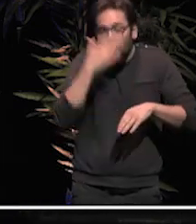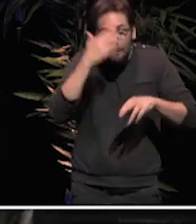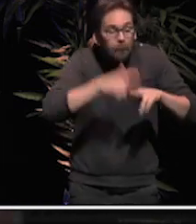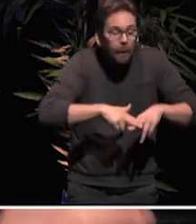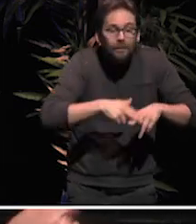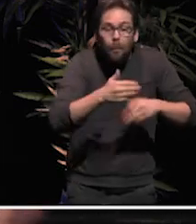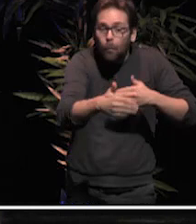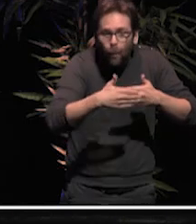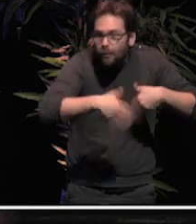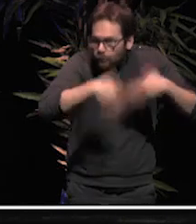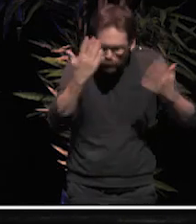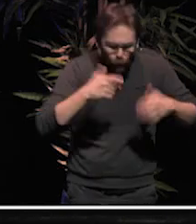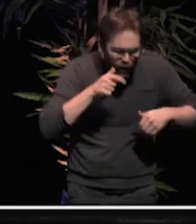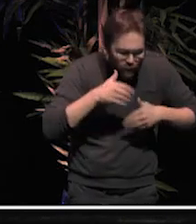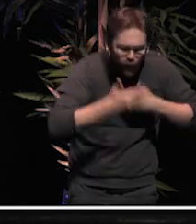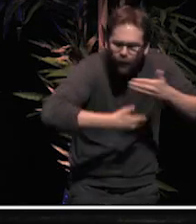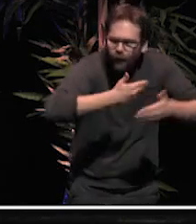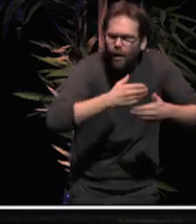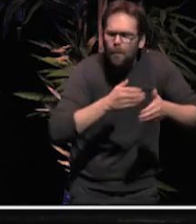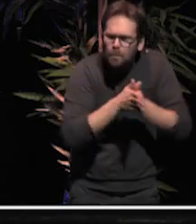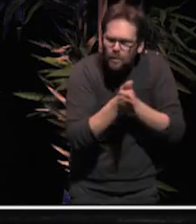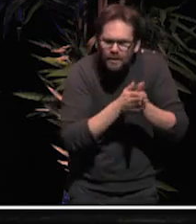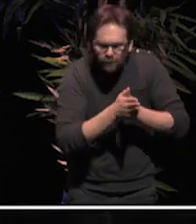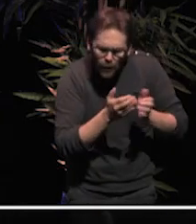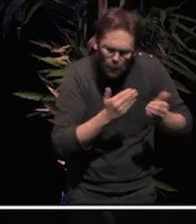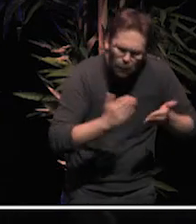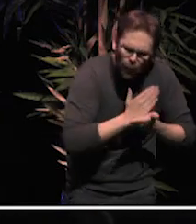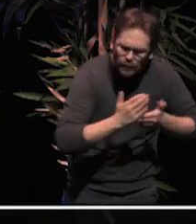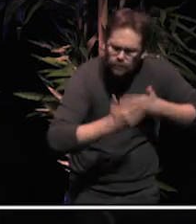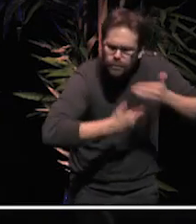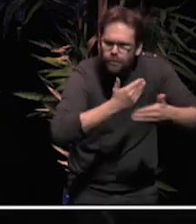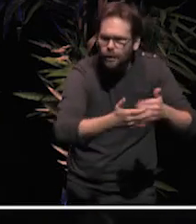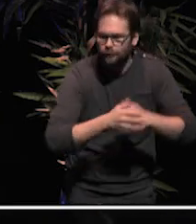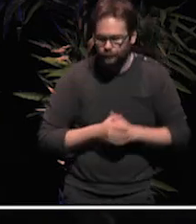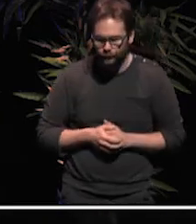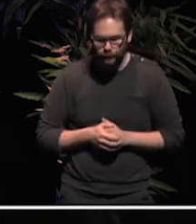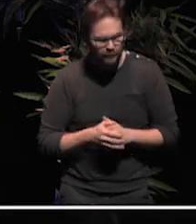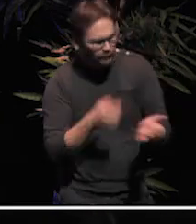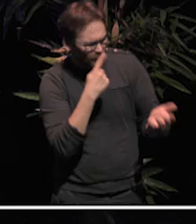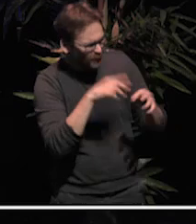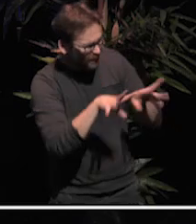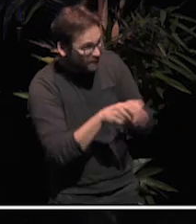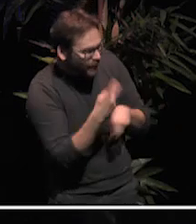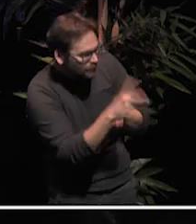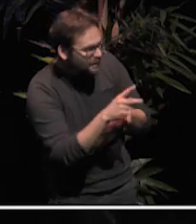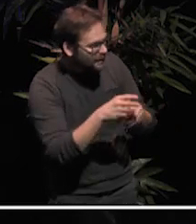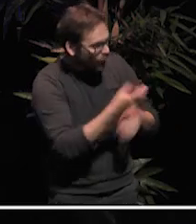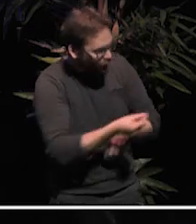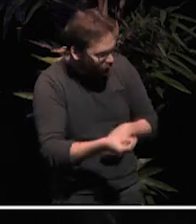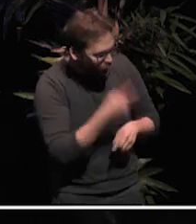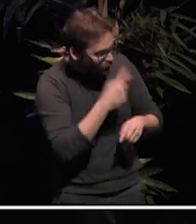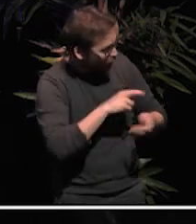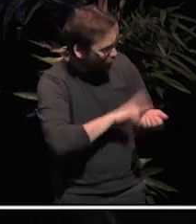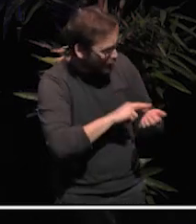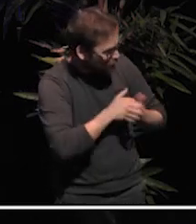des choses, à avoir des projets. C'est extraordinairement motivant pour vivre tous les jours. Vous avez l'impression que votre famille, vos enfants, vos petits-enfants, vous suivent